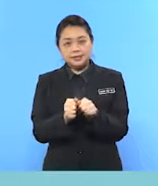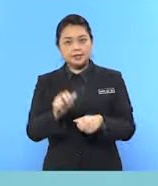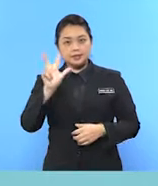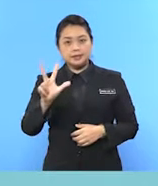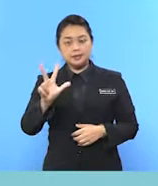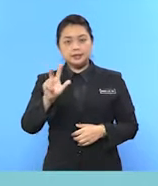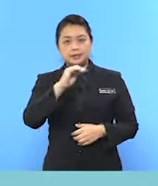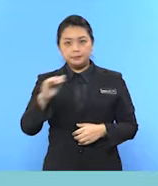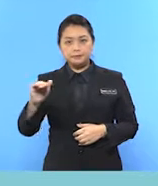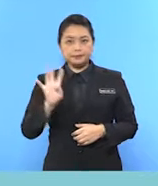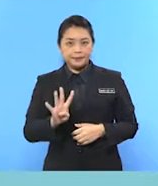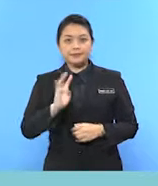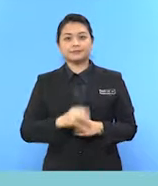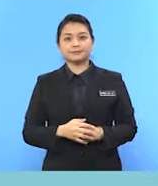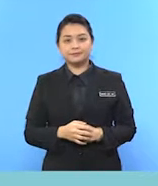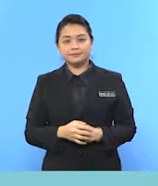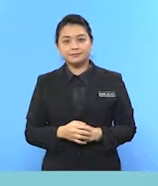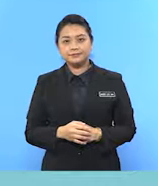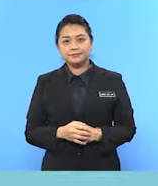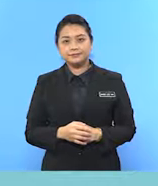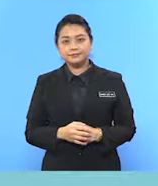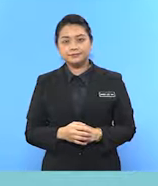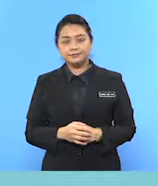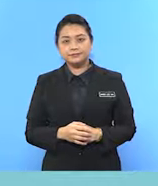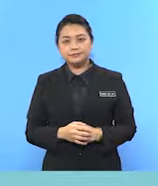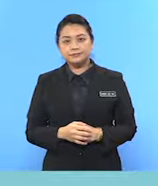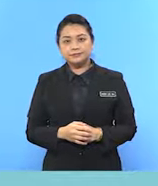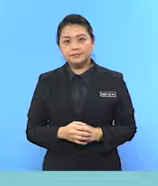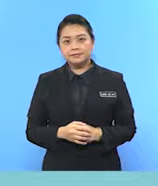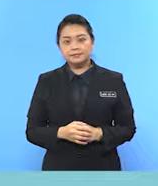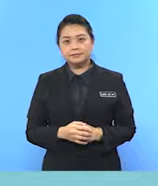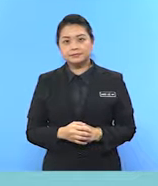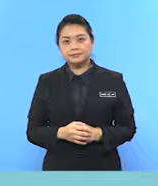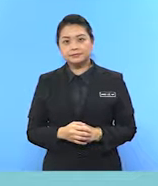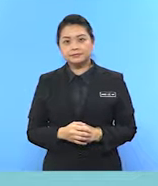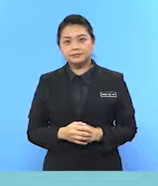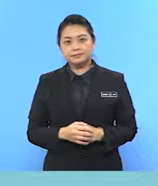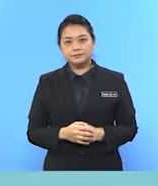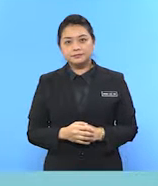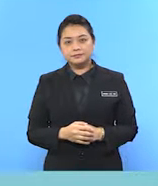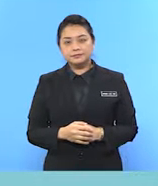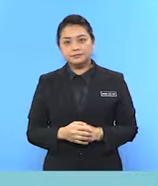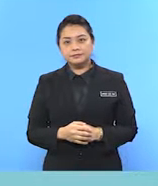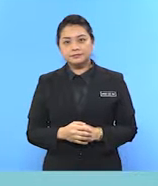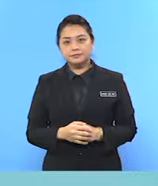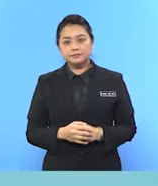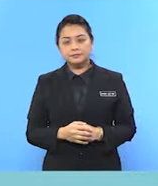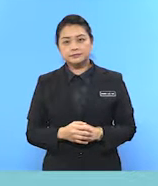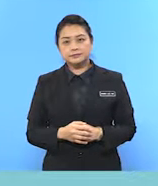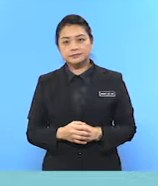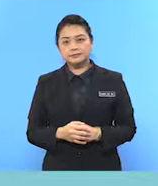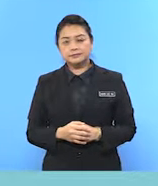PQ2R2, sisi bertentangan per hipotenus iaitu R2Q2 per